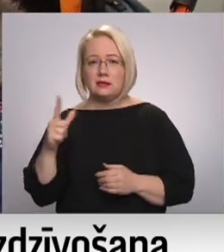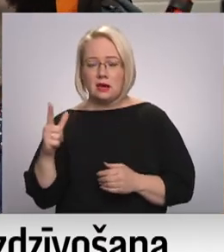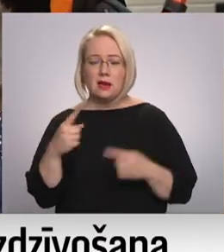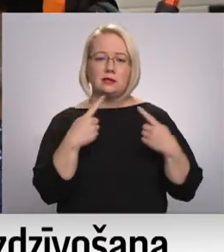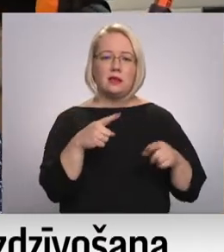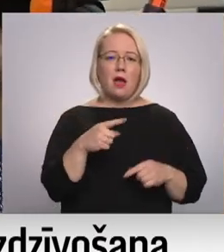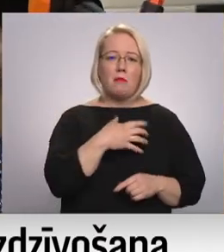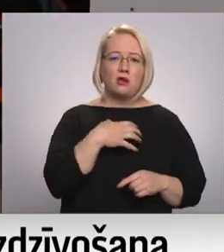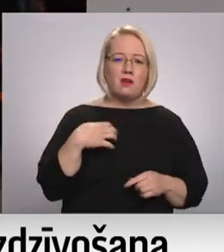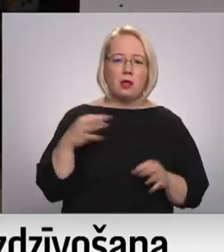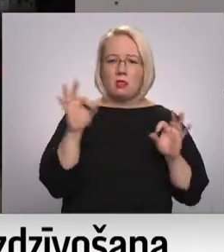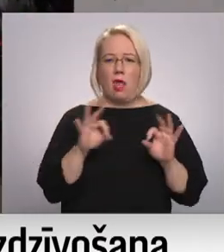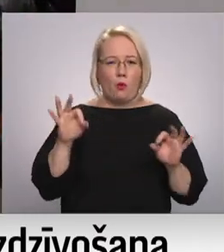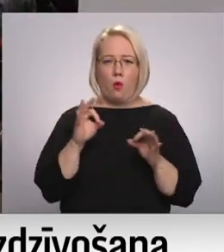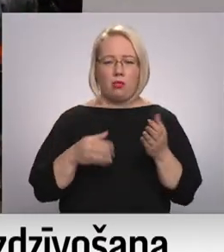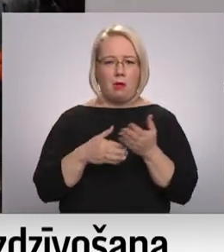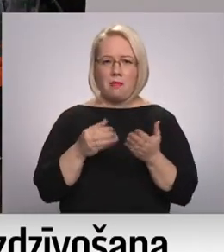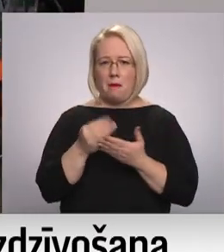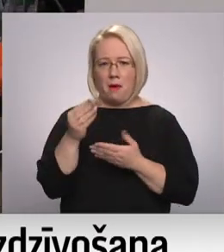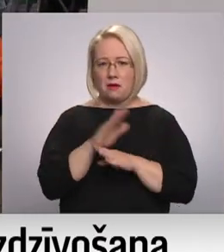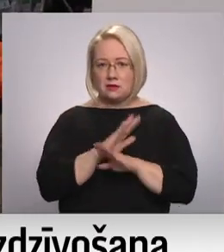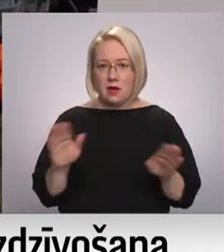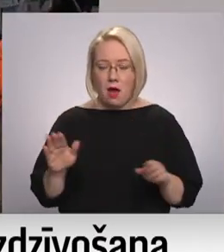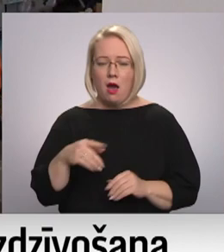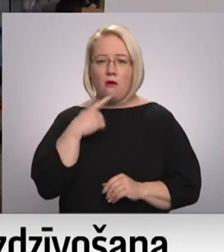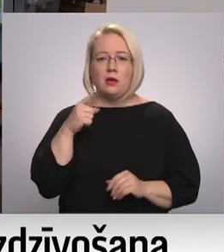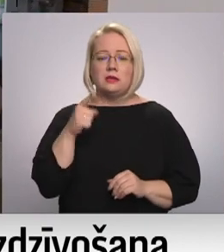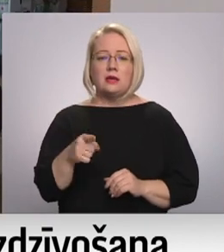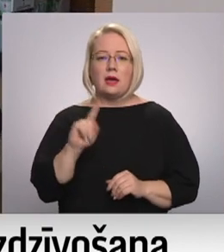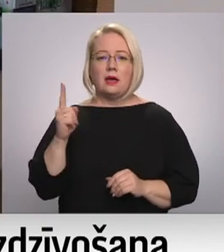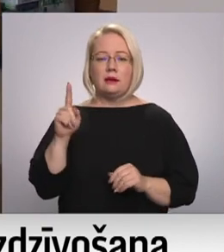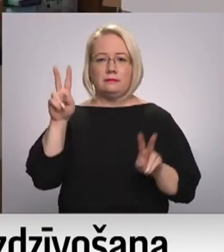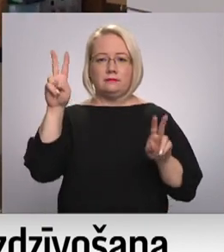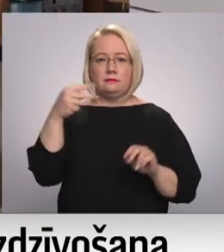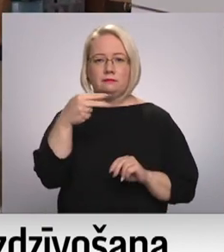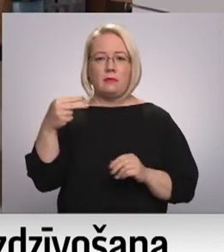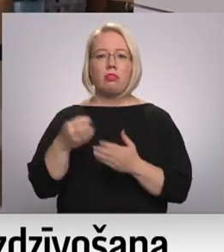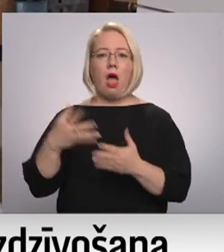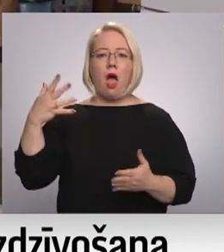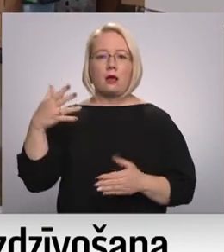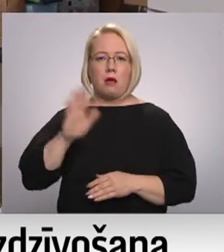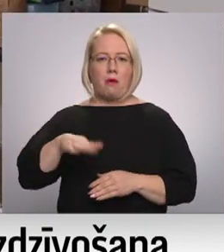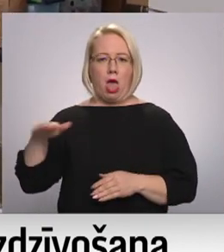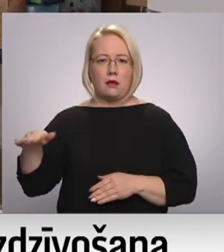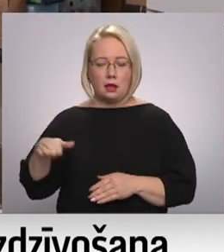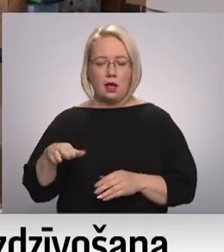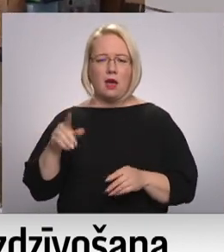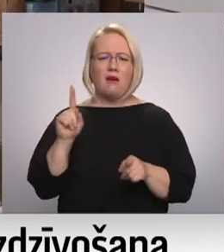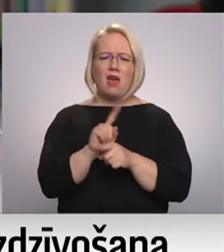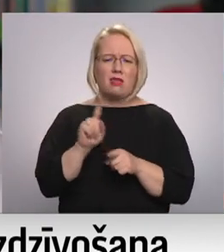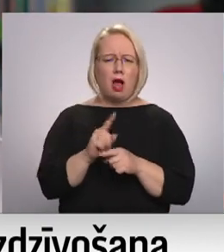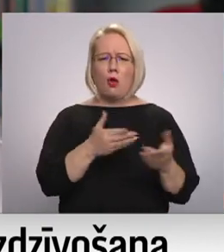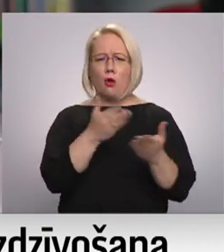otrā neapmaksā neko. Īpašie bērni ir vienlīdzības zīme dārgie bērni. Un tas ir pilnīgi vienalga, kurā vietā viņi